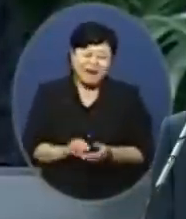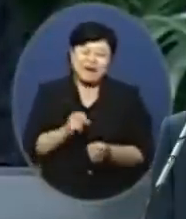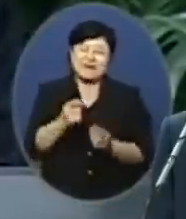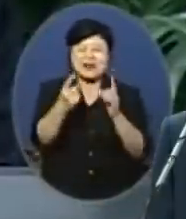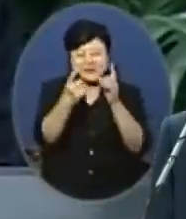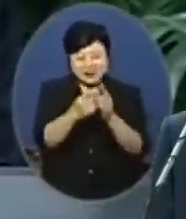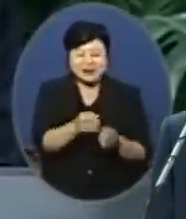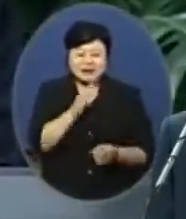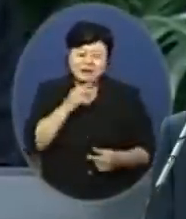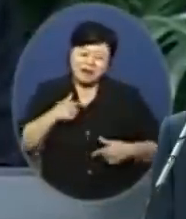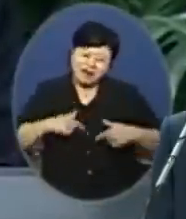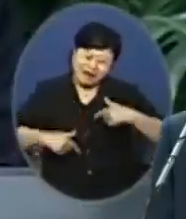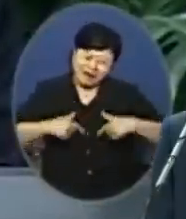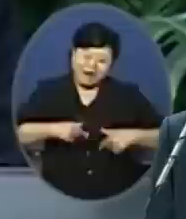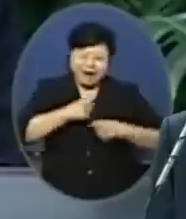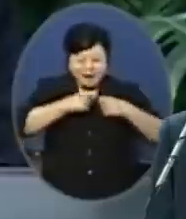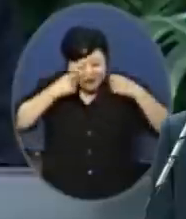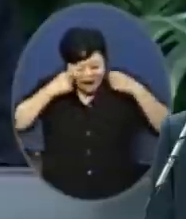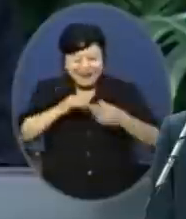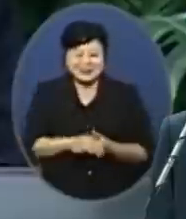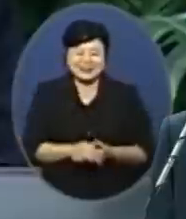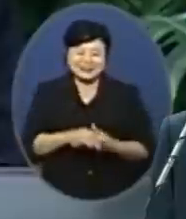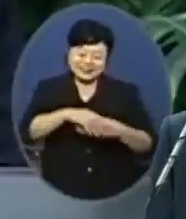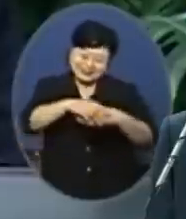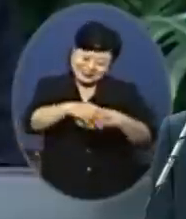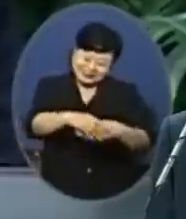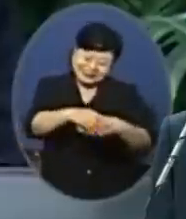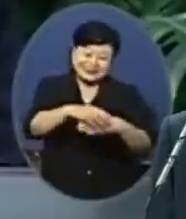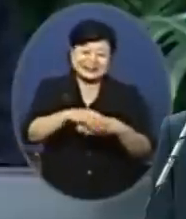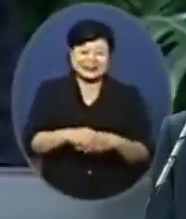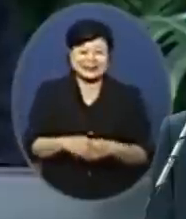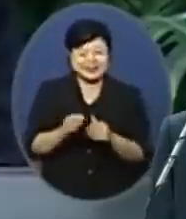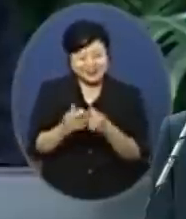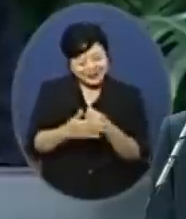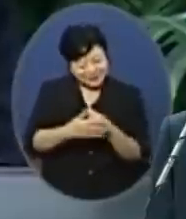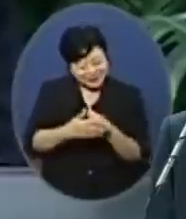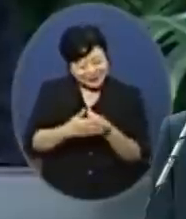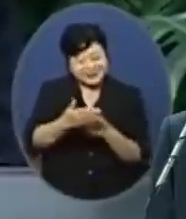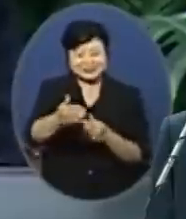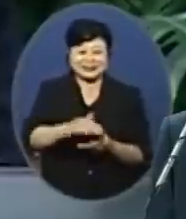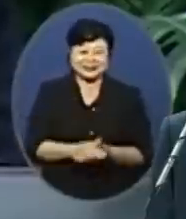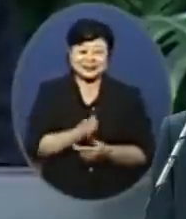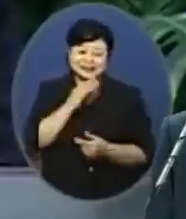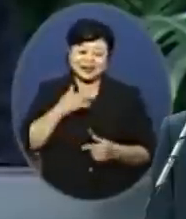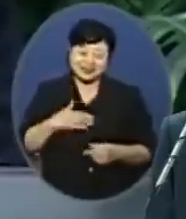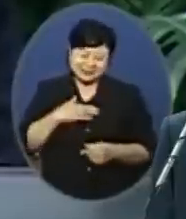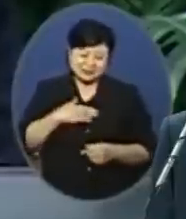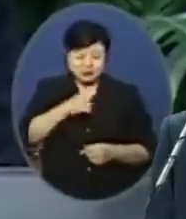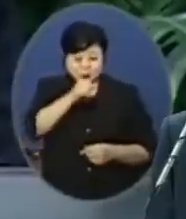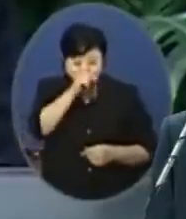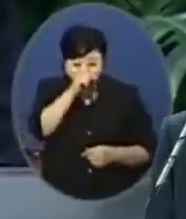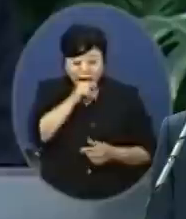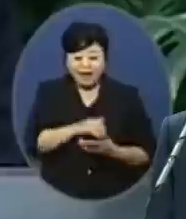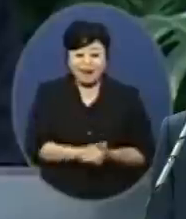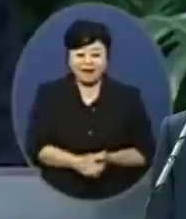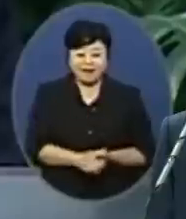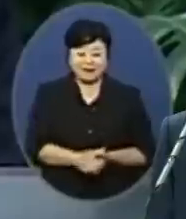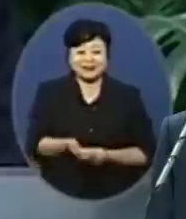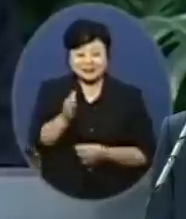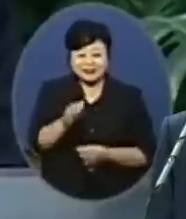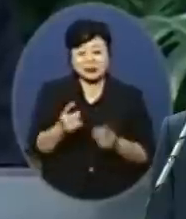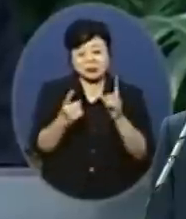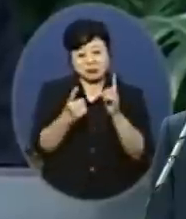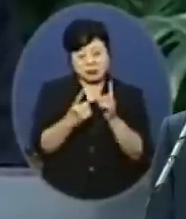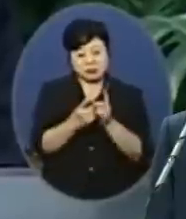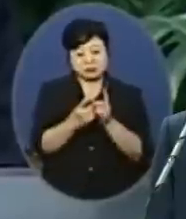오랜만입니다, 정말 기쁩니다, 아유 반갑습니다, 손을 따뜻하게 만져주고 덩어리를 쓰다듬으면 참 기분이 좋습니다. 그런데